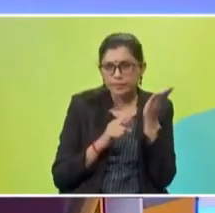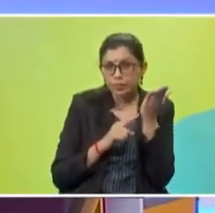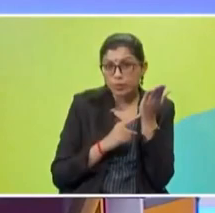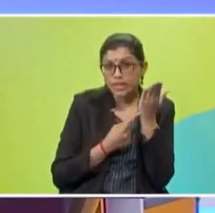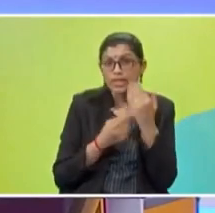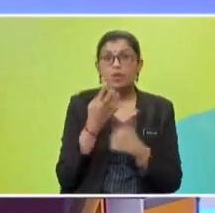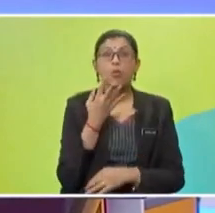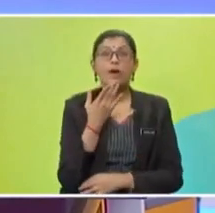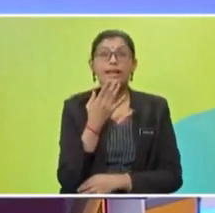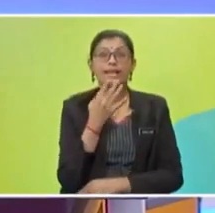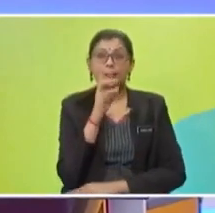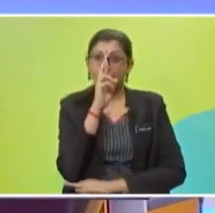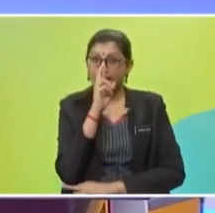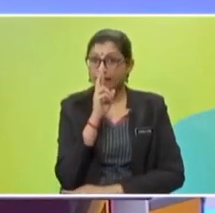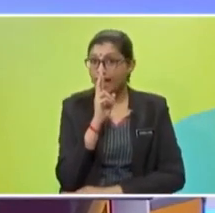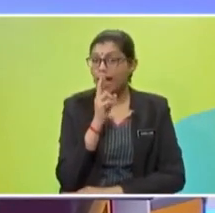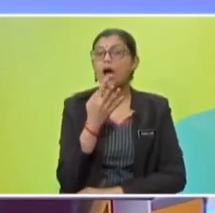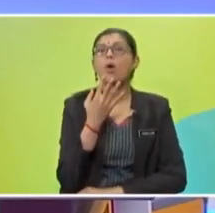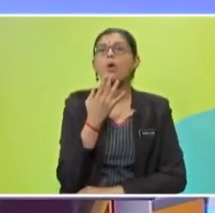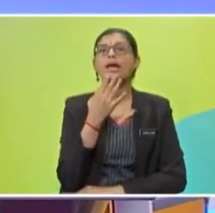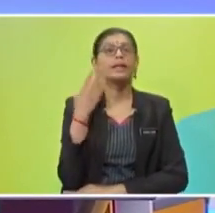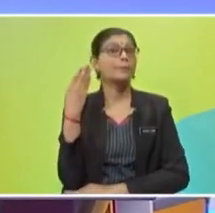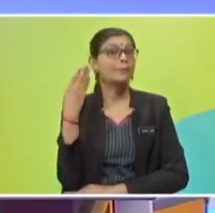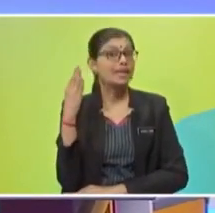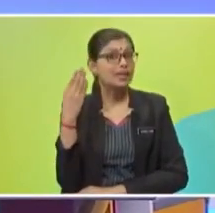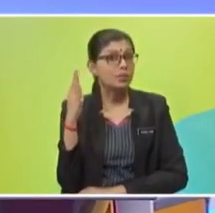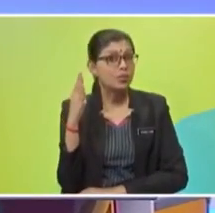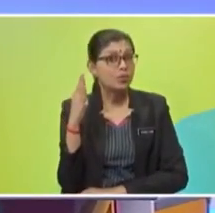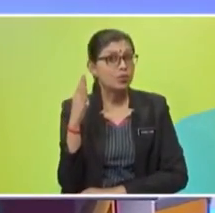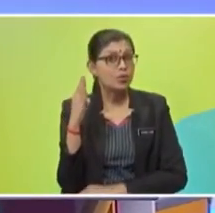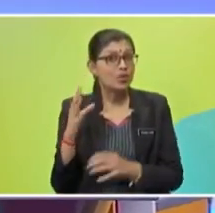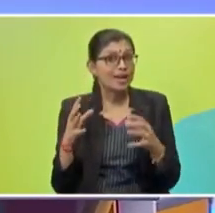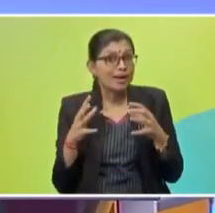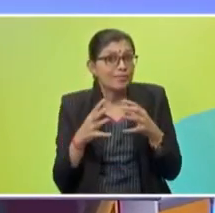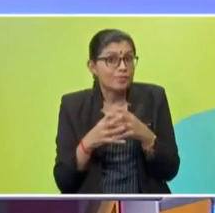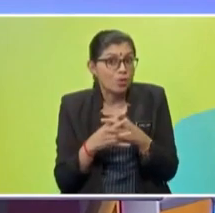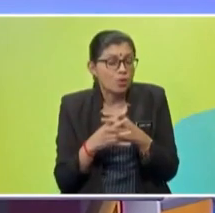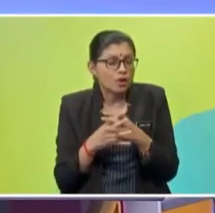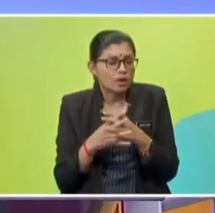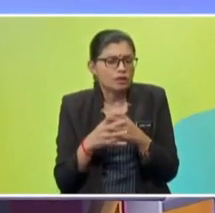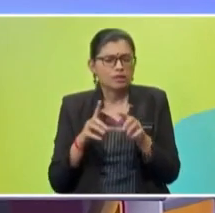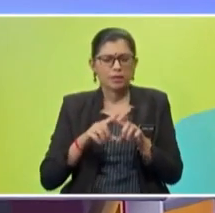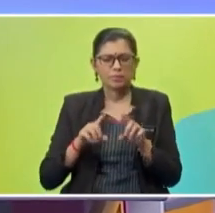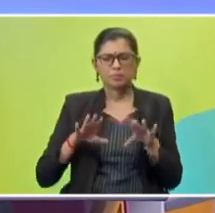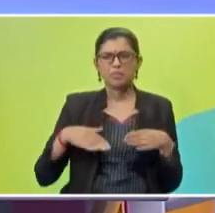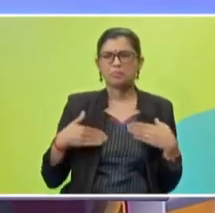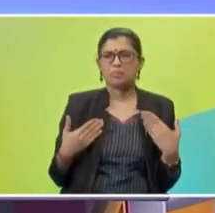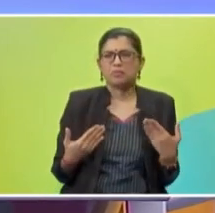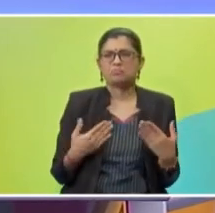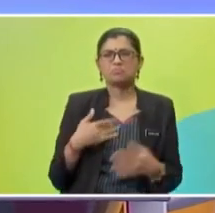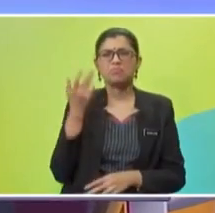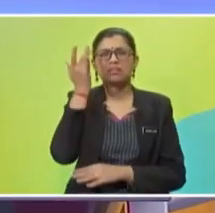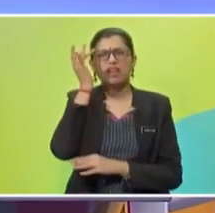warna biru ha kita coba gabungkan tapi macam mana rupa bentuknya Fatah pastilah